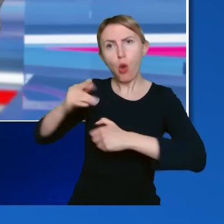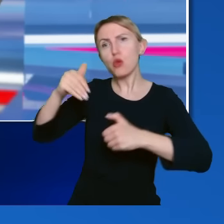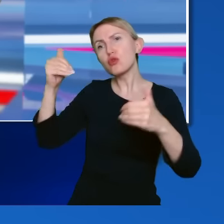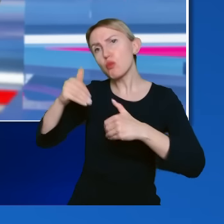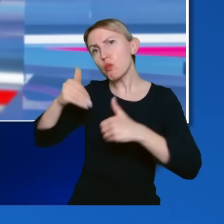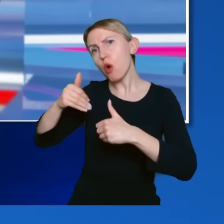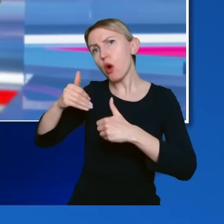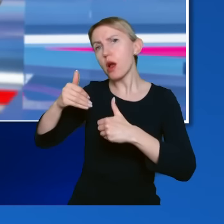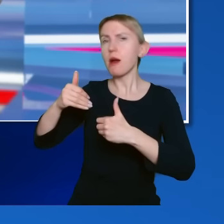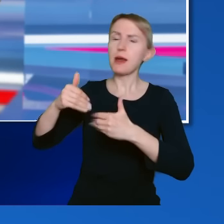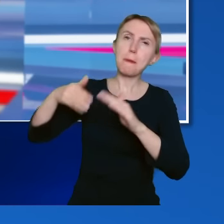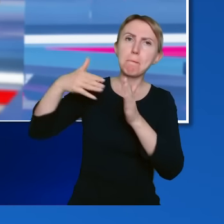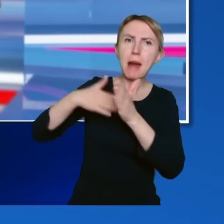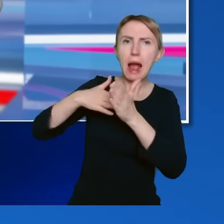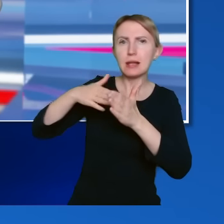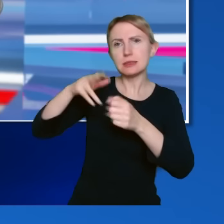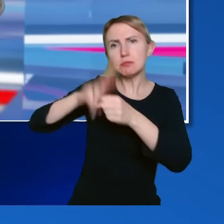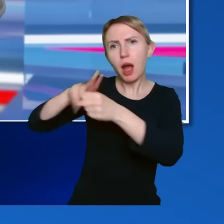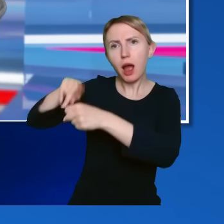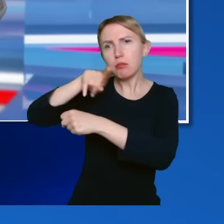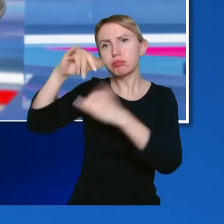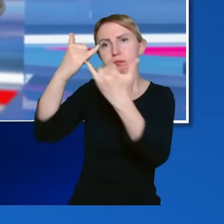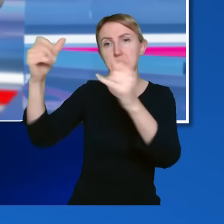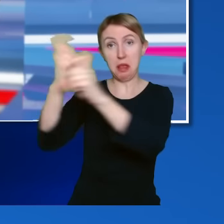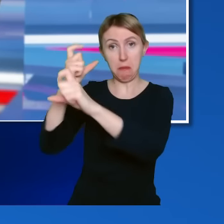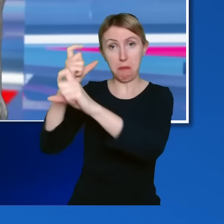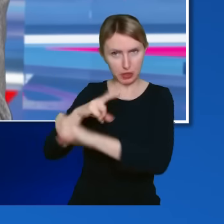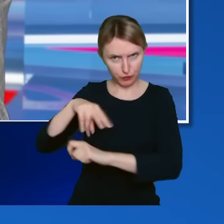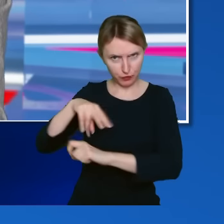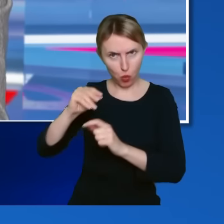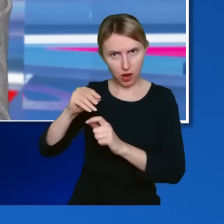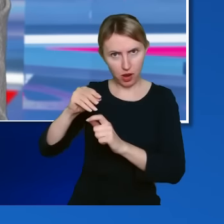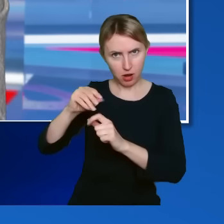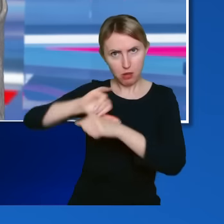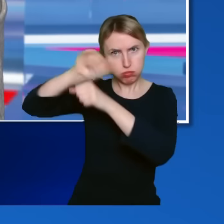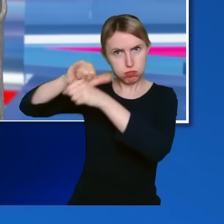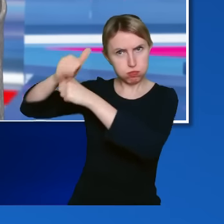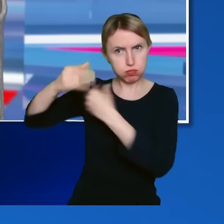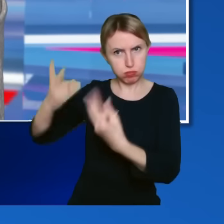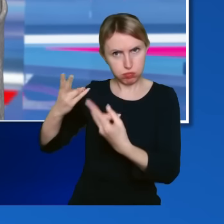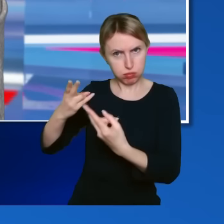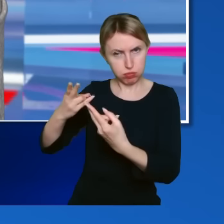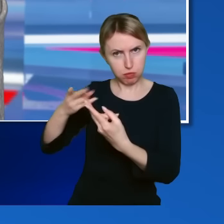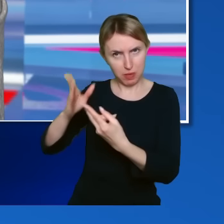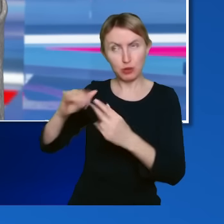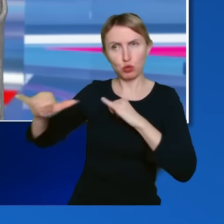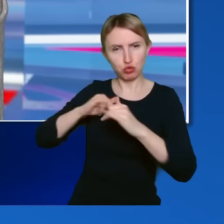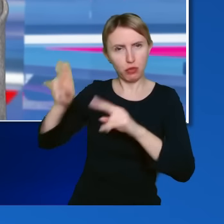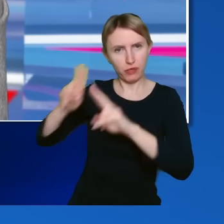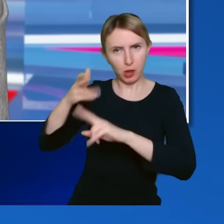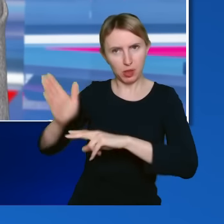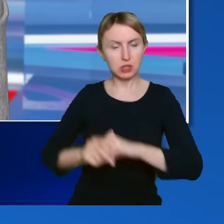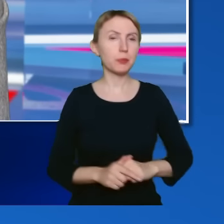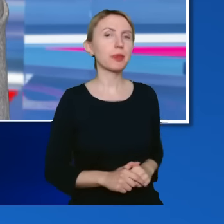wolnych magazynach w innych państwach Unii Europejskiej, które rozumiem rząd wynajmie, tak? W tym